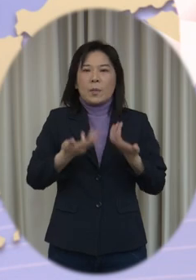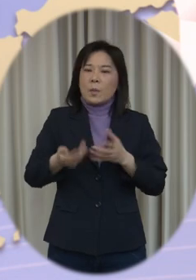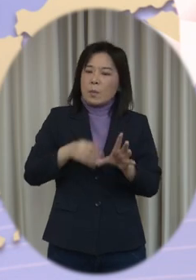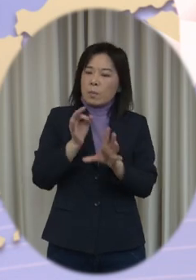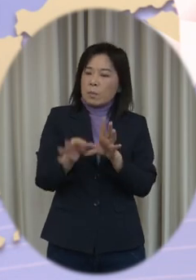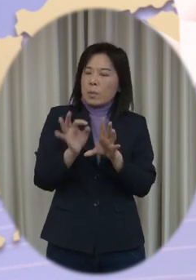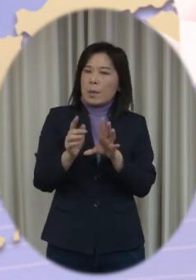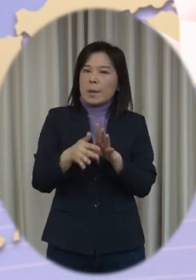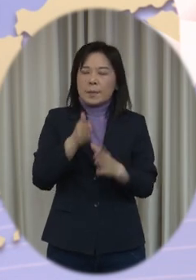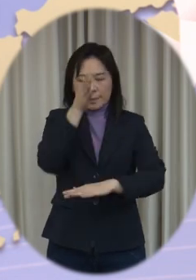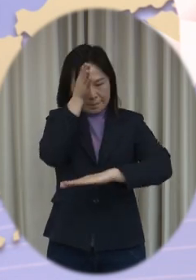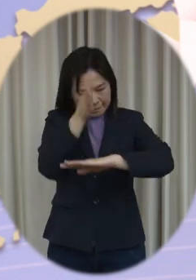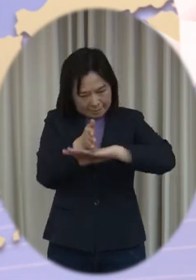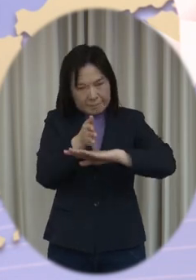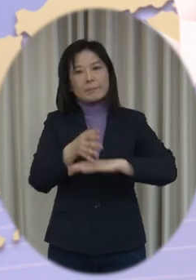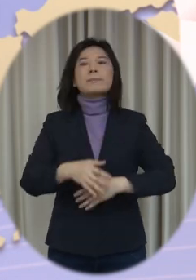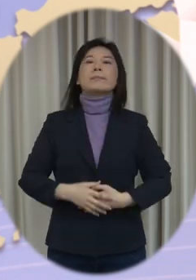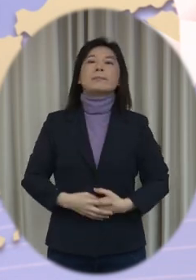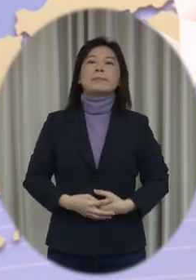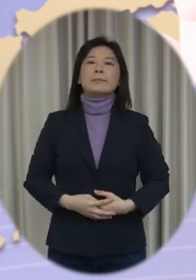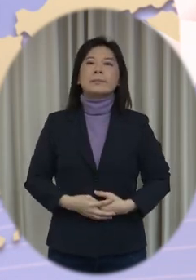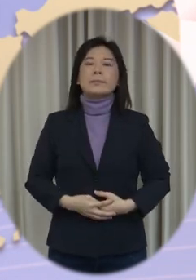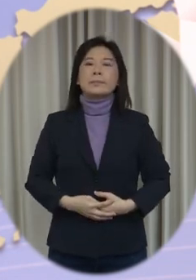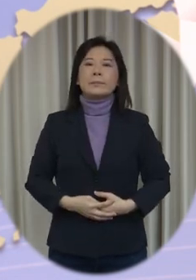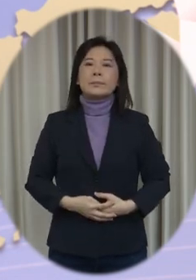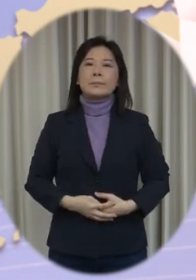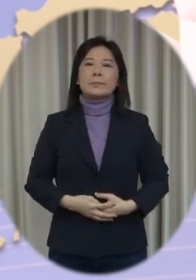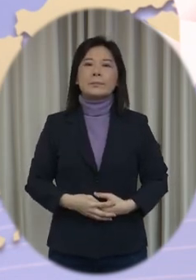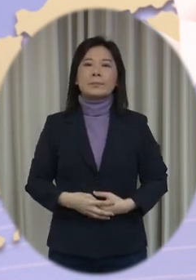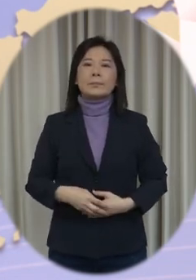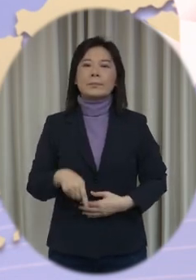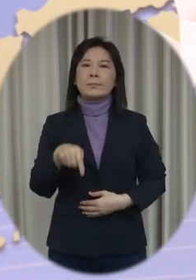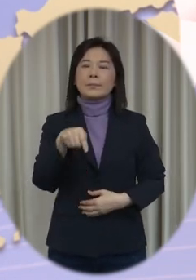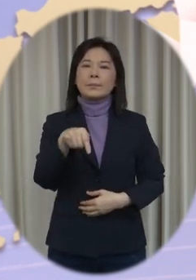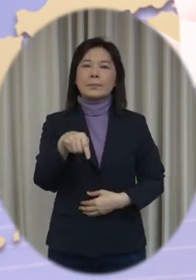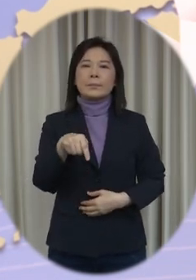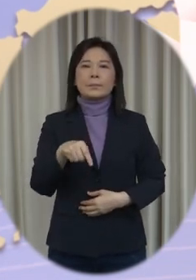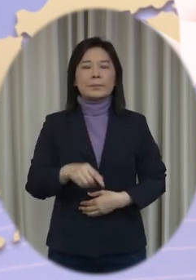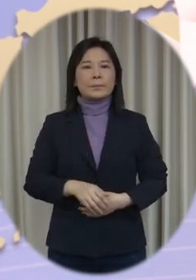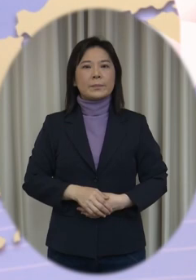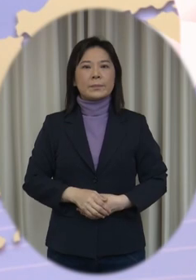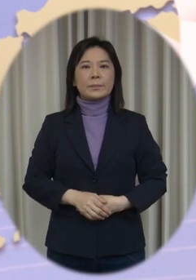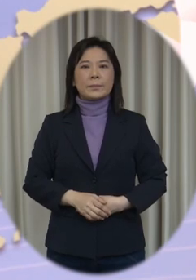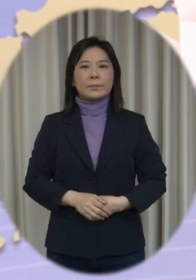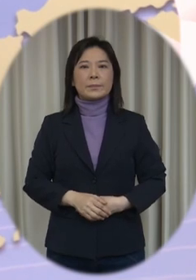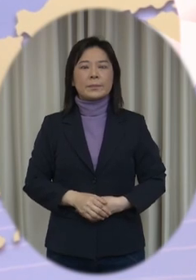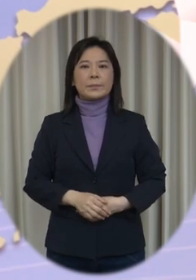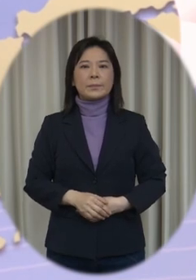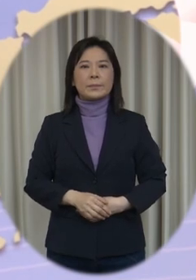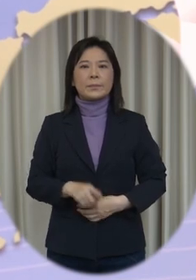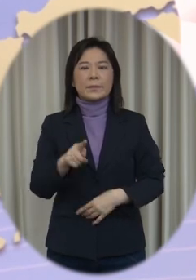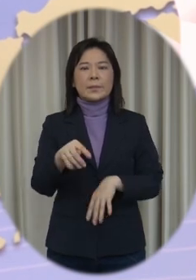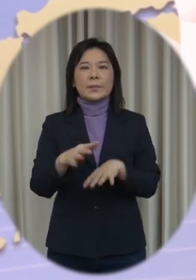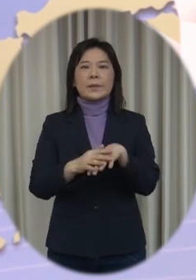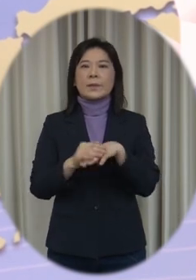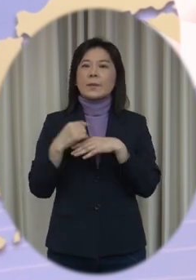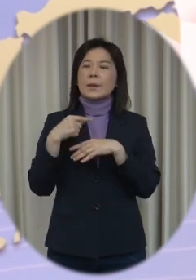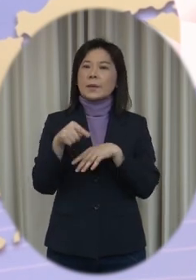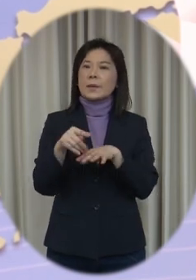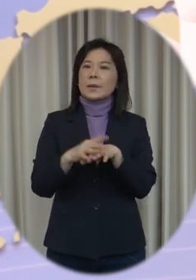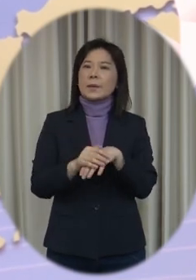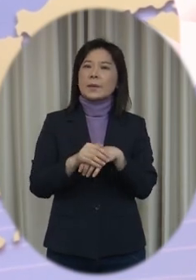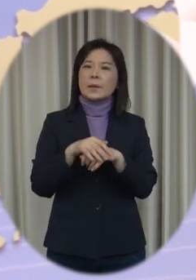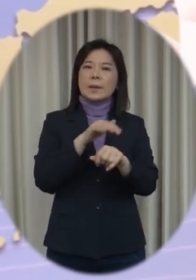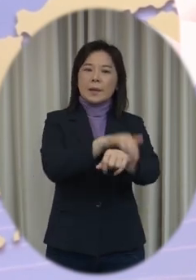达感谢之意。在这24小时不间断进行灾